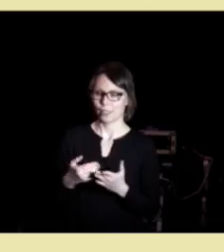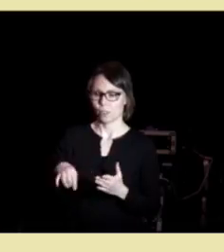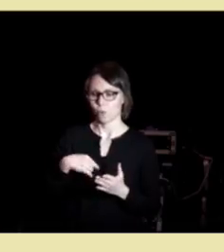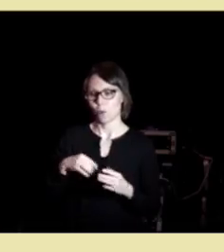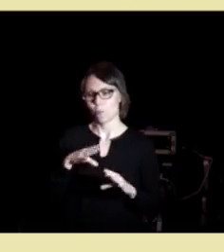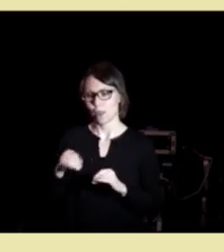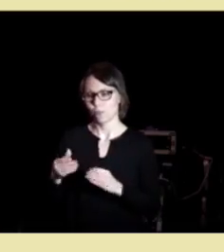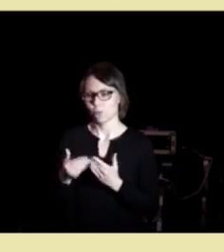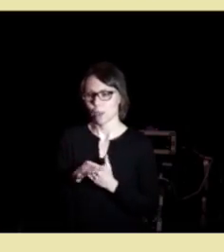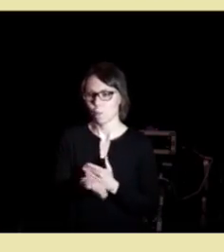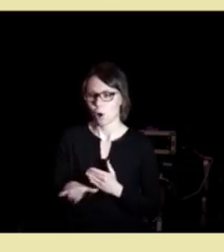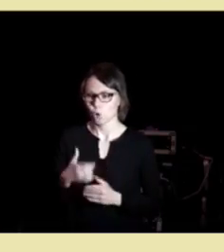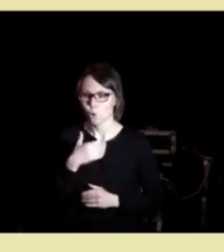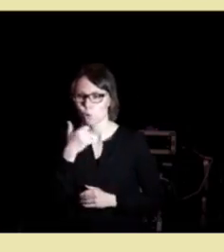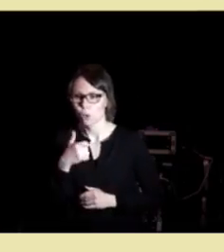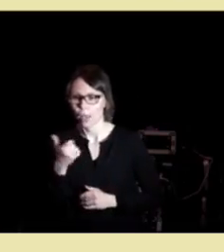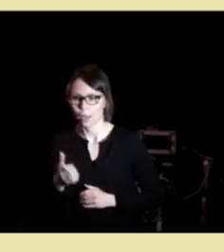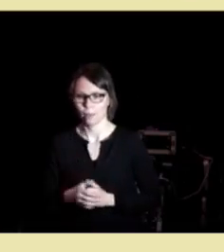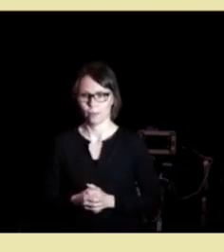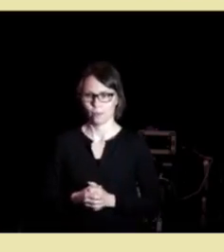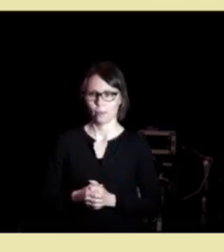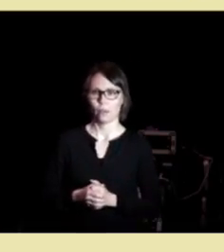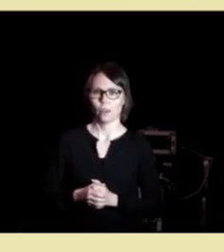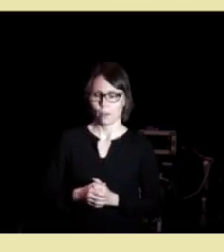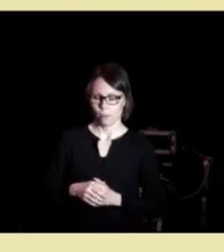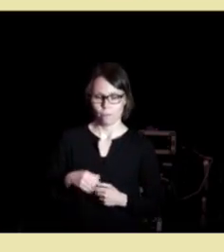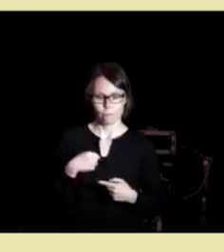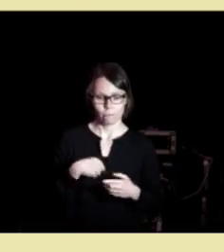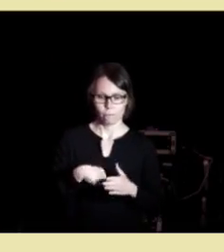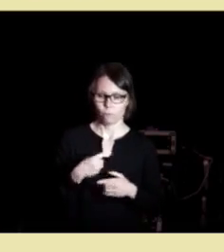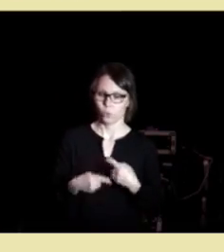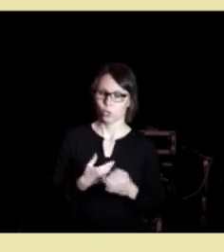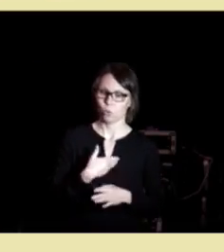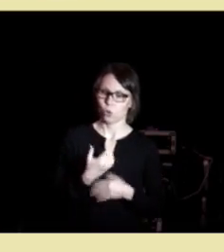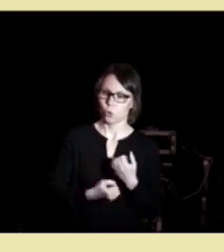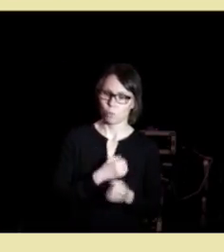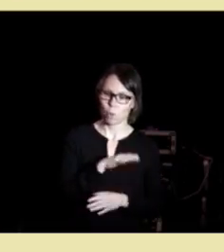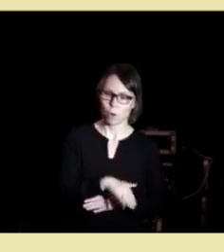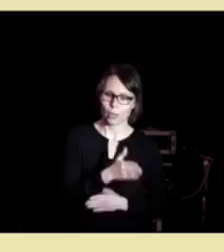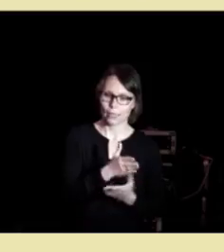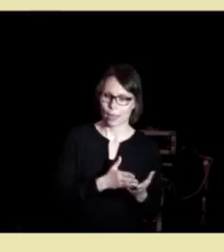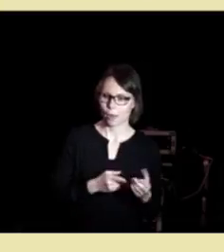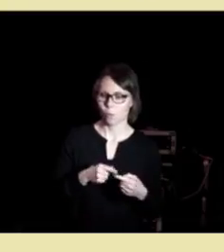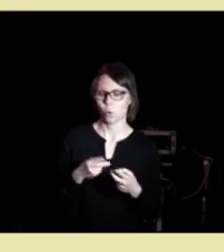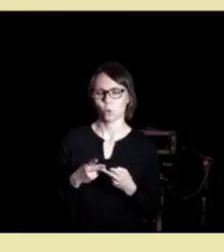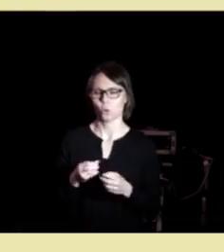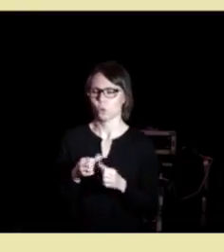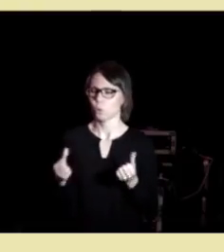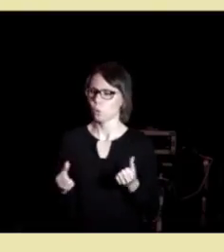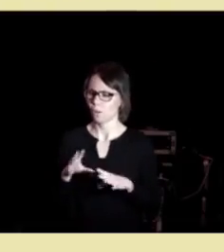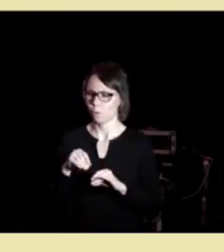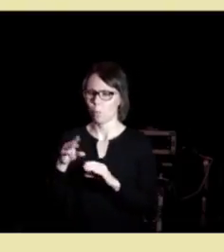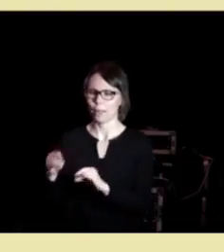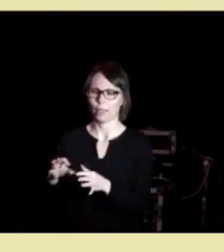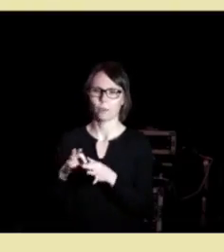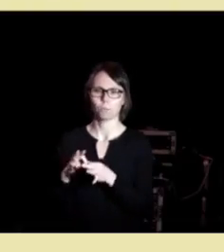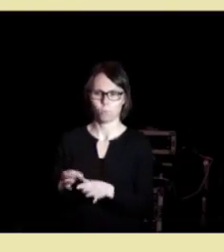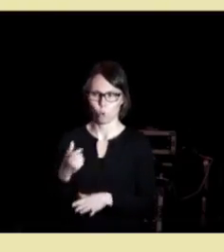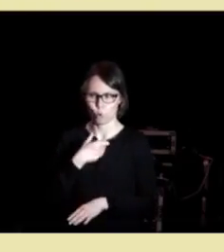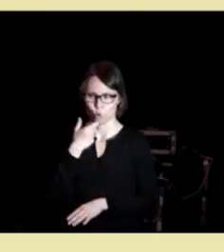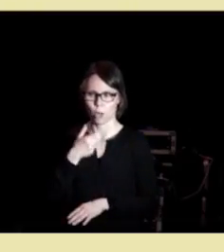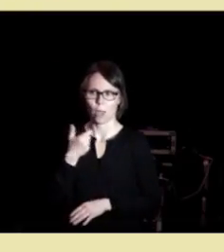til unge. Vi har mye å gjøre fremdeles på barnesiden, men vi har store forbedringer foran oss i forhold til